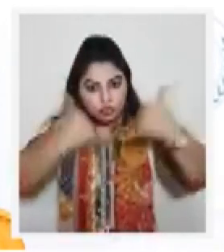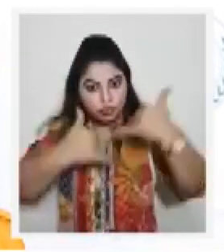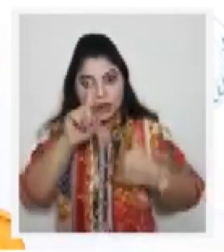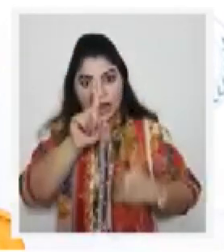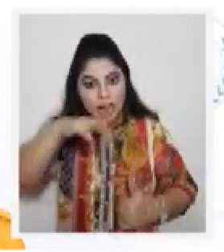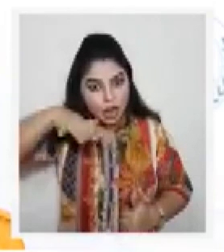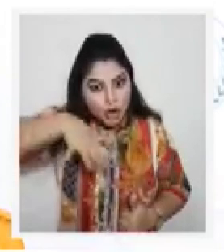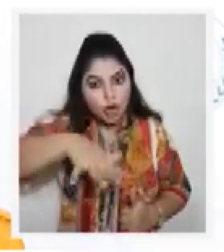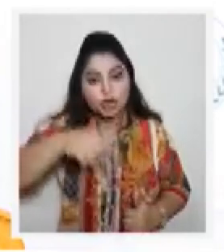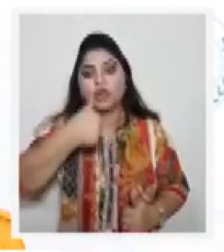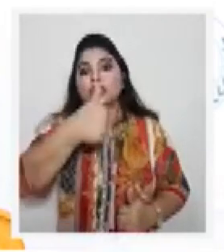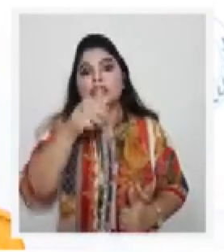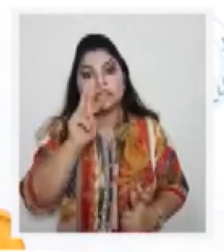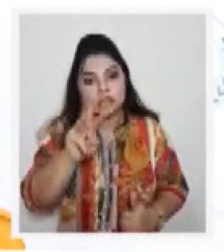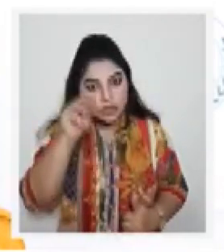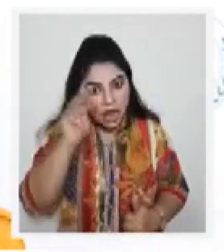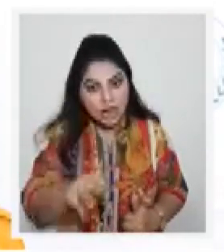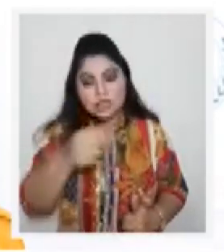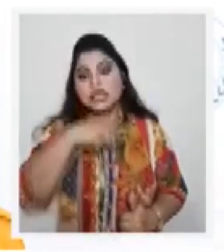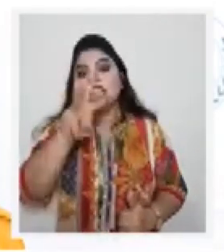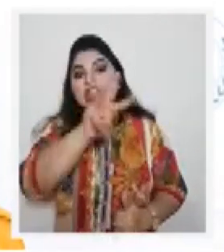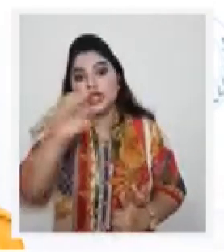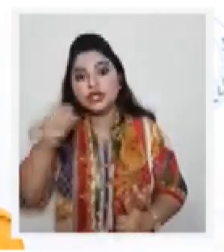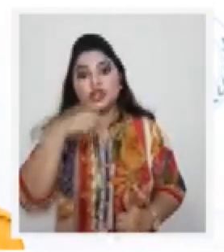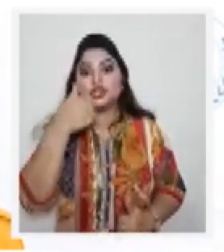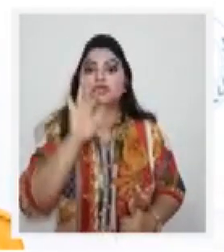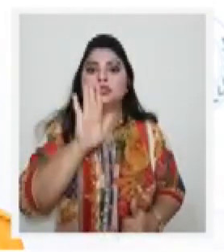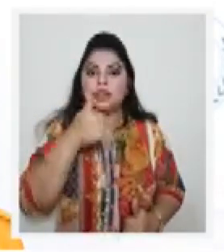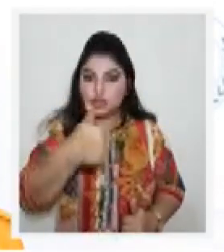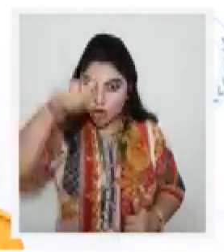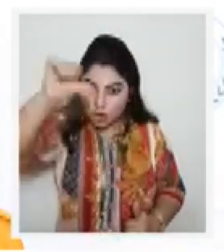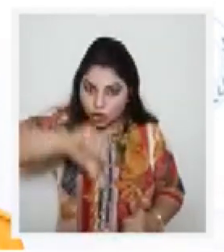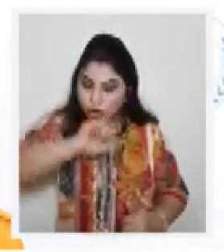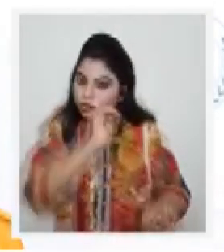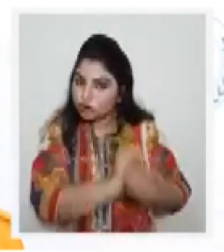১৫,১৮১টি সূত্র কেন্দ্রীয় ঔষধাগার। ২৪ ঘন্টায় ফোন কল গ্রহণ করা হয়েছে